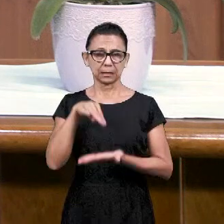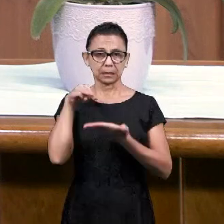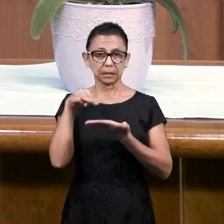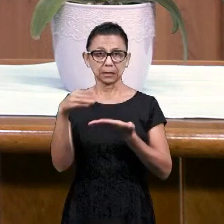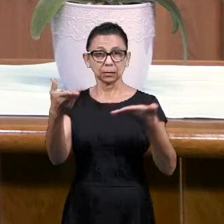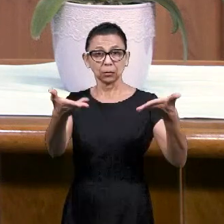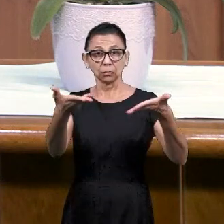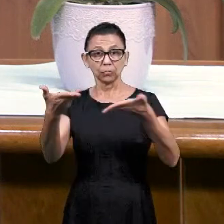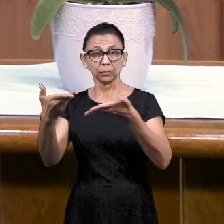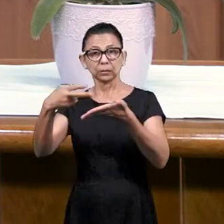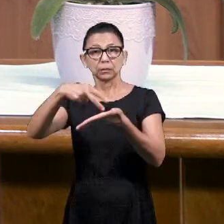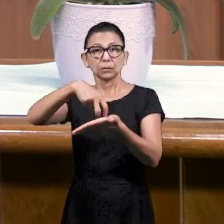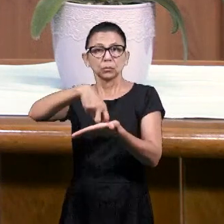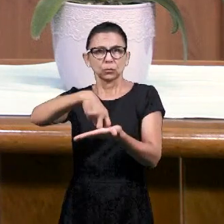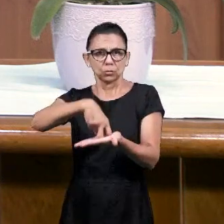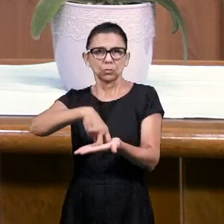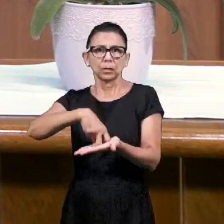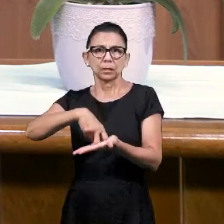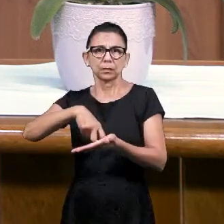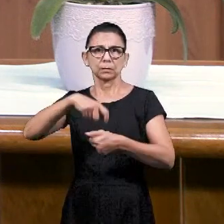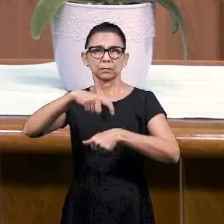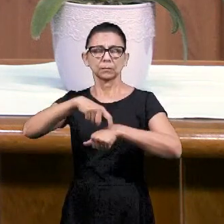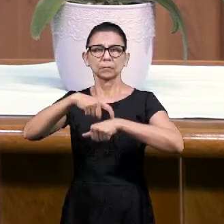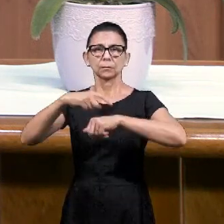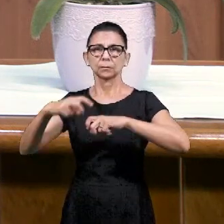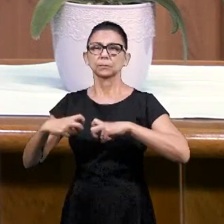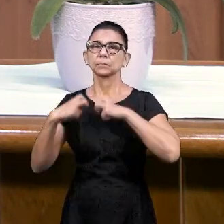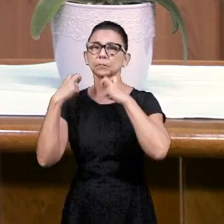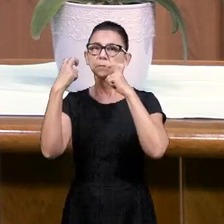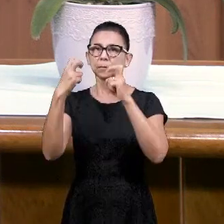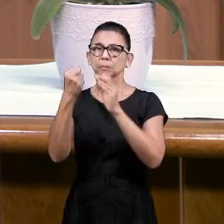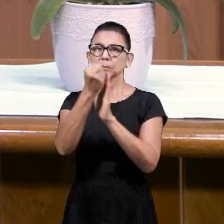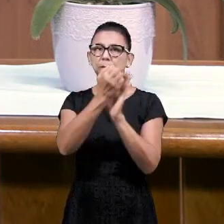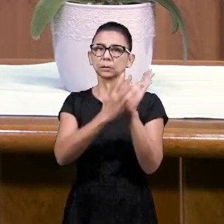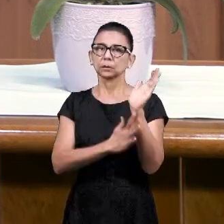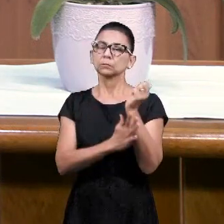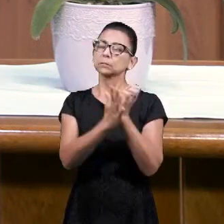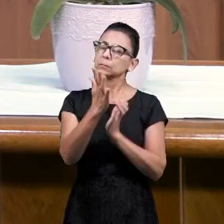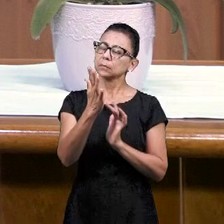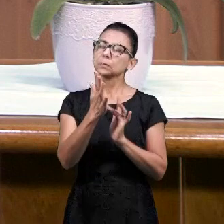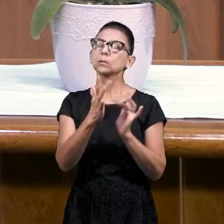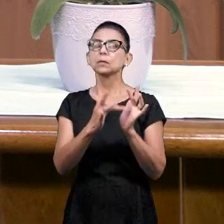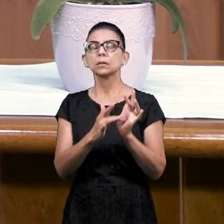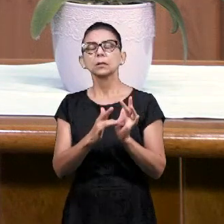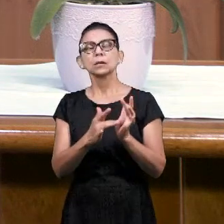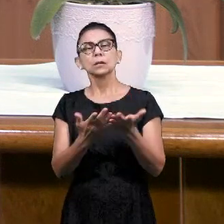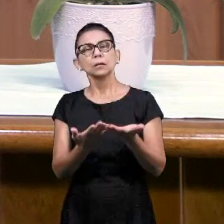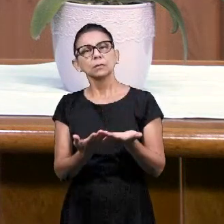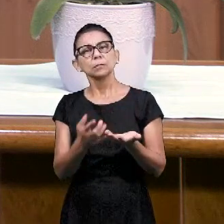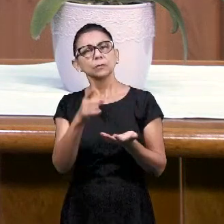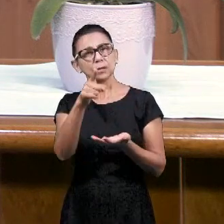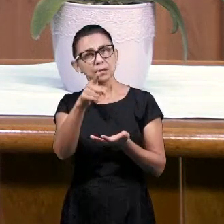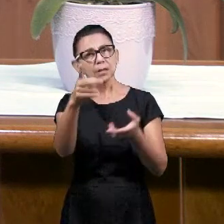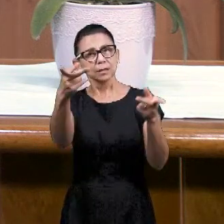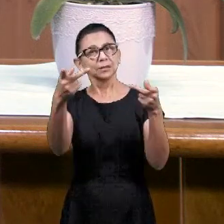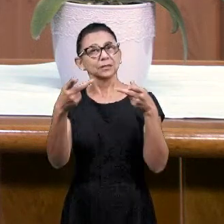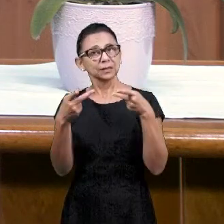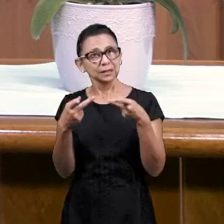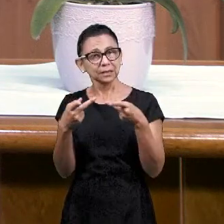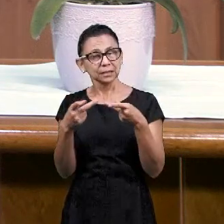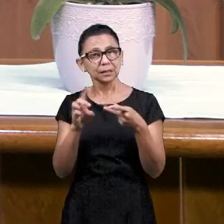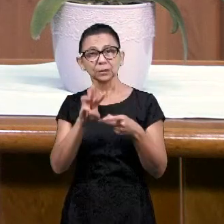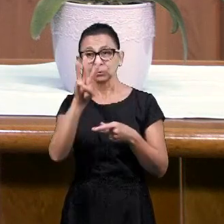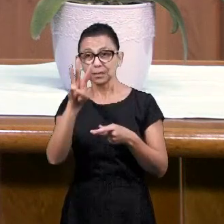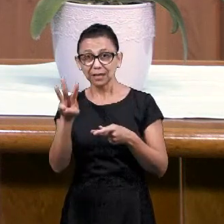chrétienne Maranatha, j'invite à ce qu'ils se mettent à genoux afin qu'on puisse faire la prière d'invocation. Nous allons clamer par le sang de